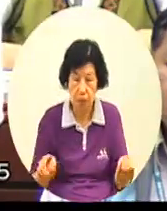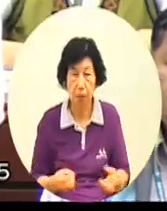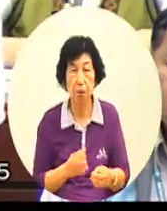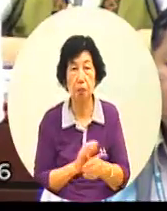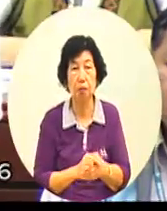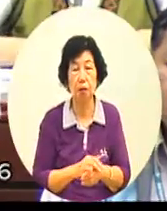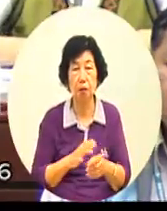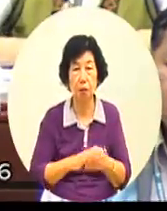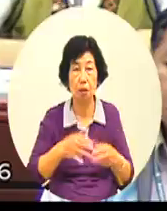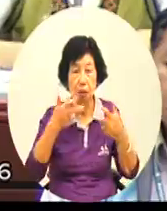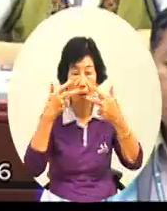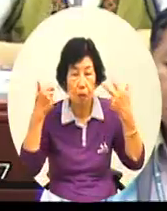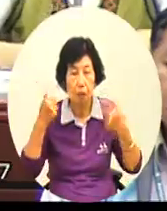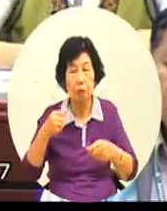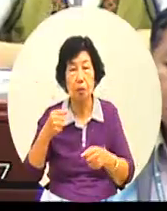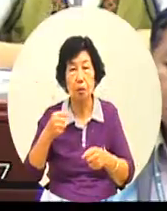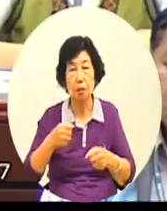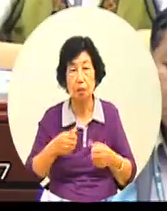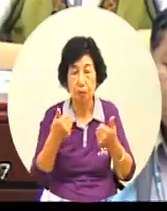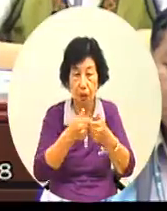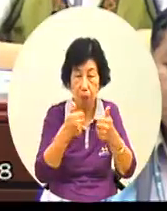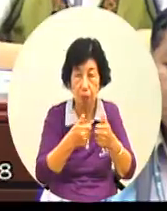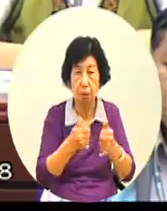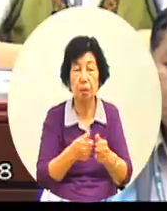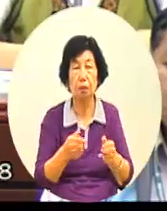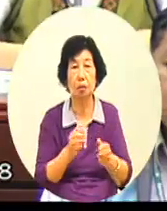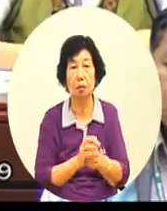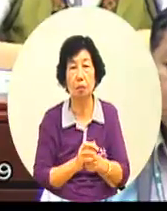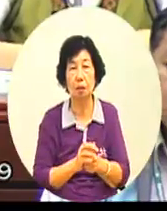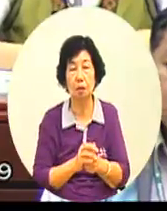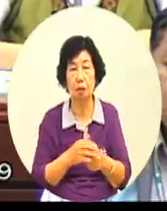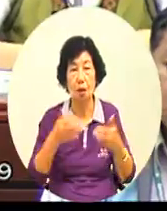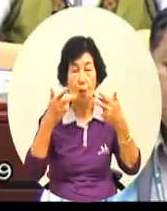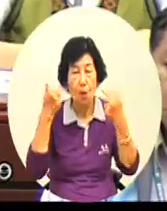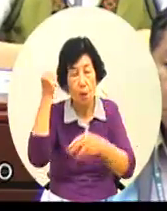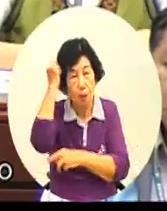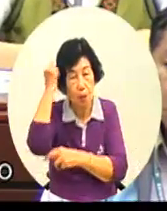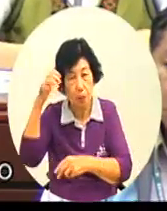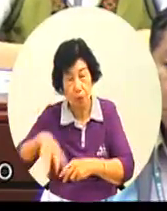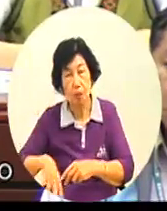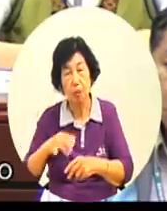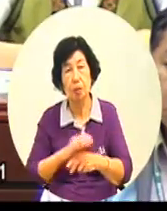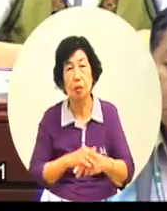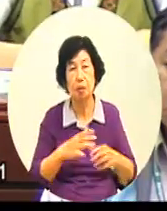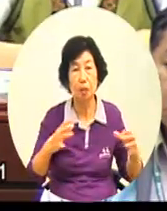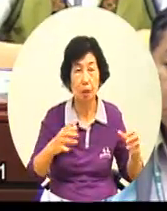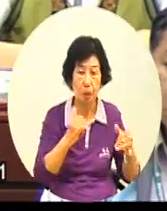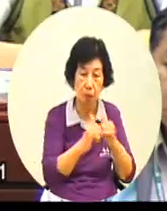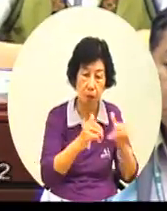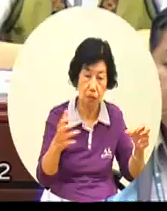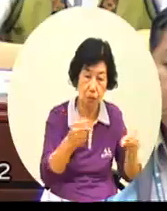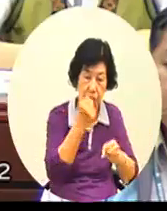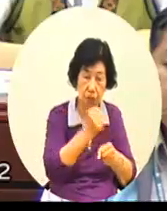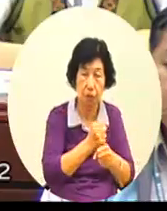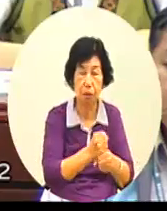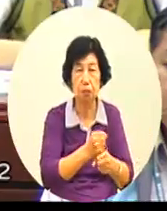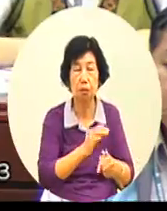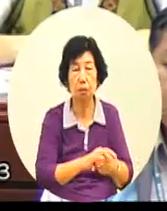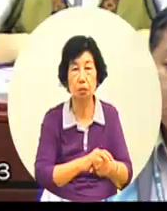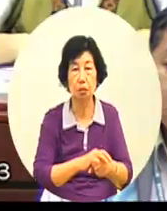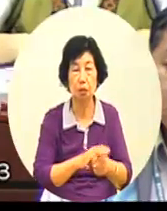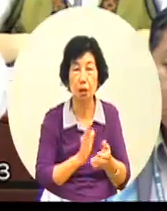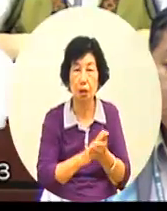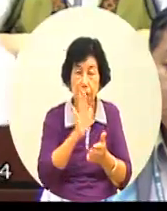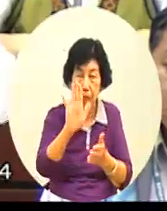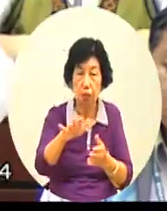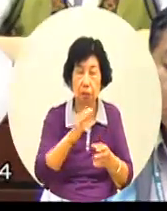这个部分呢，持续跟部落的族人呢来合作。我们希望真的是把茂林呢，在未来有温泉